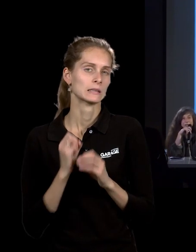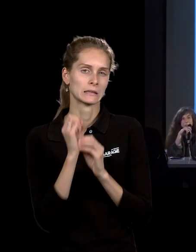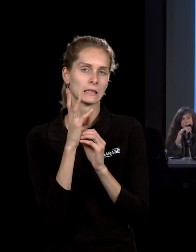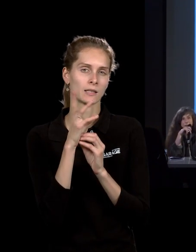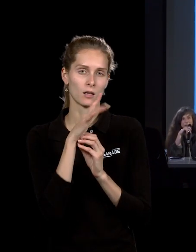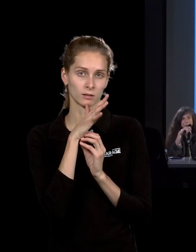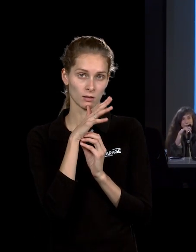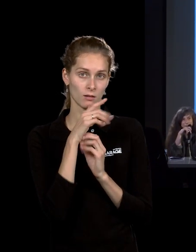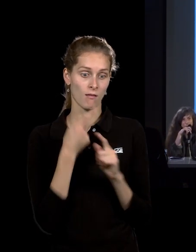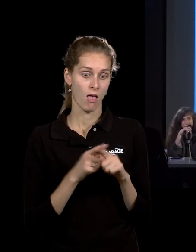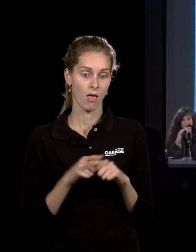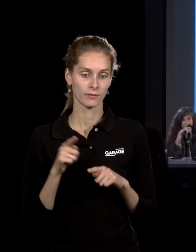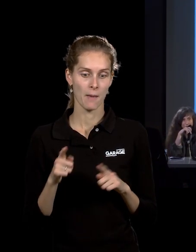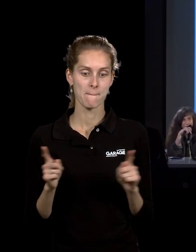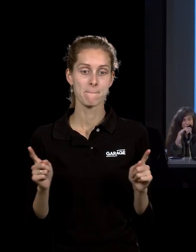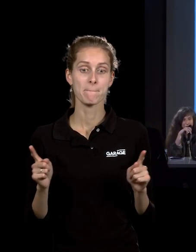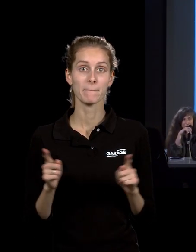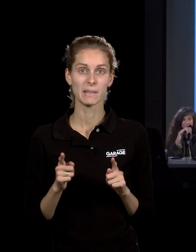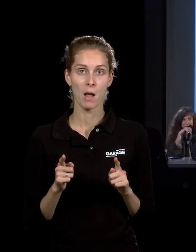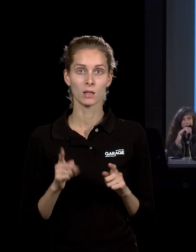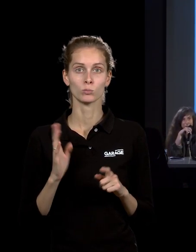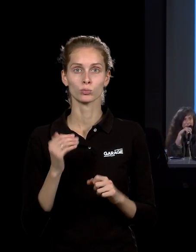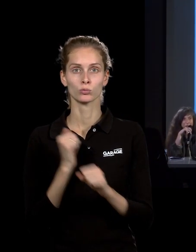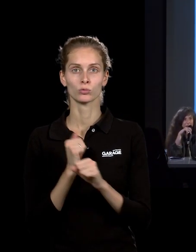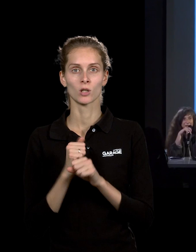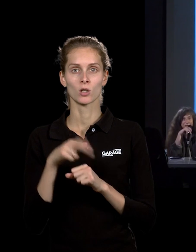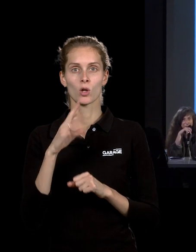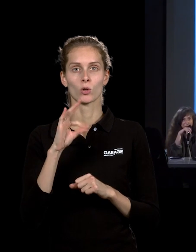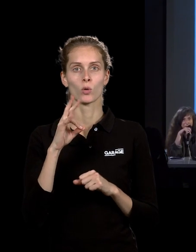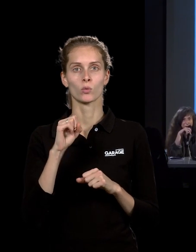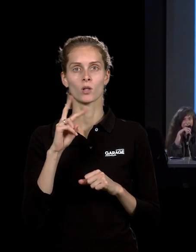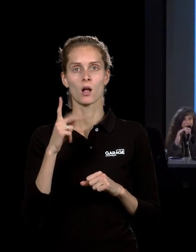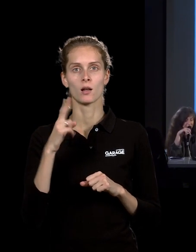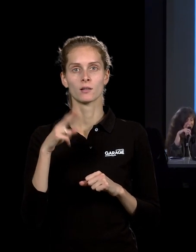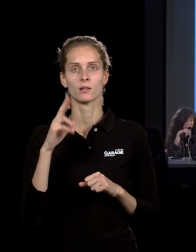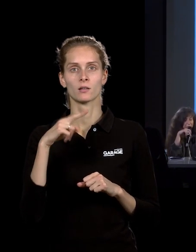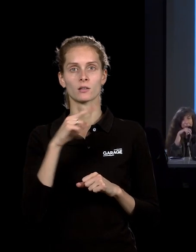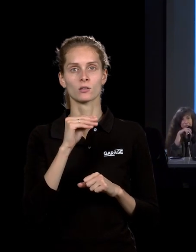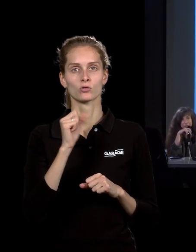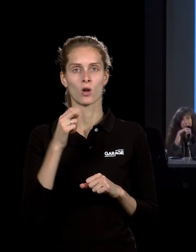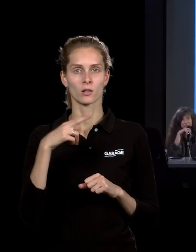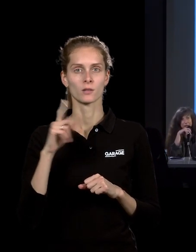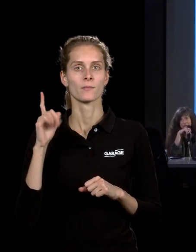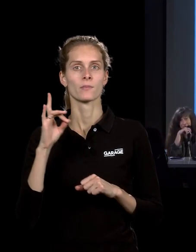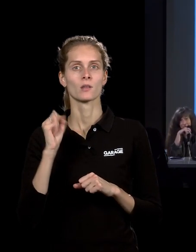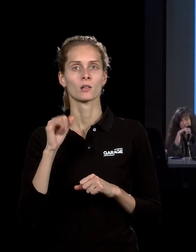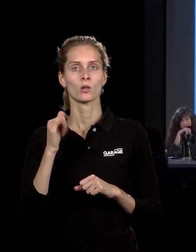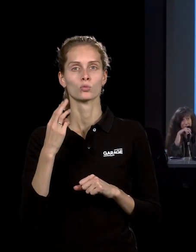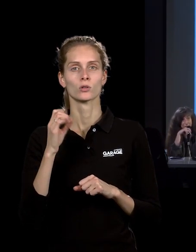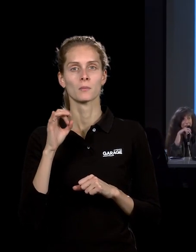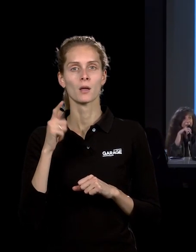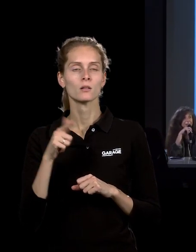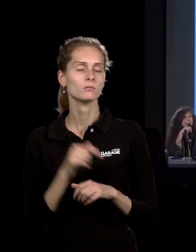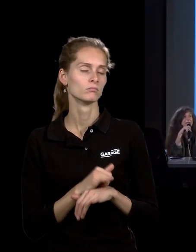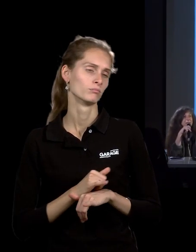13 это станет минимализмом, который будет делать Дональд Джад, но в 1953 году это как-то никак не прозвучало, и Раушенберг не стал развиваться в